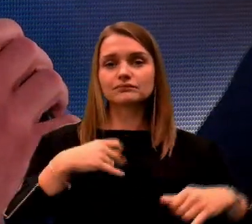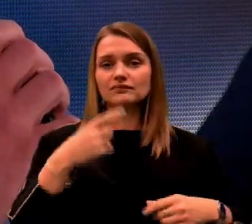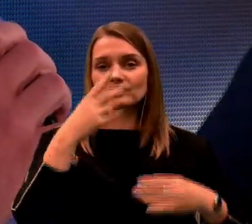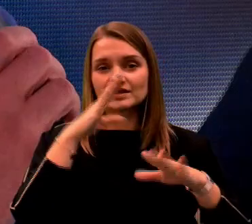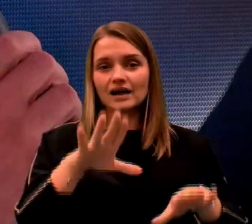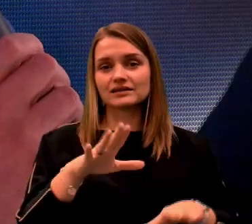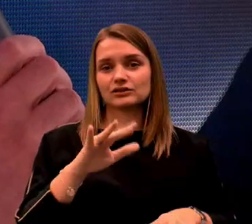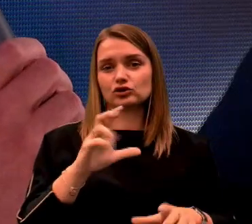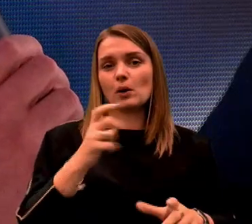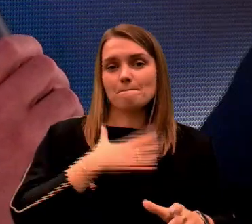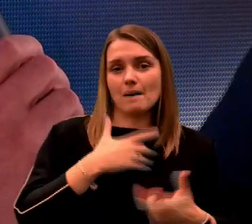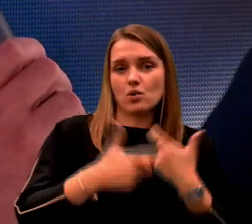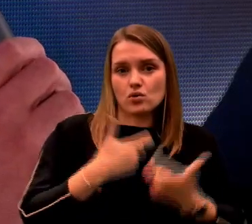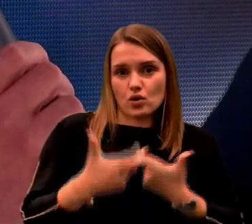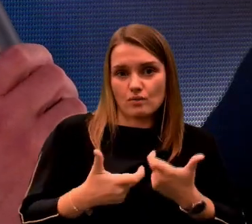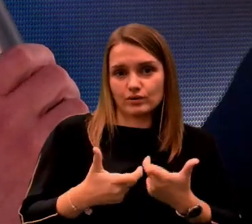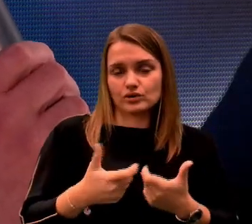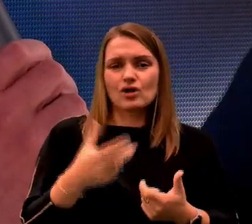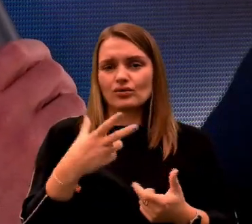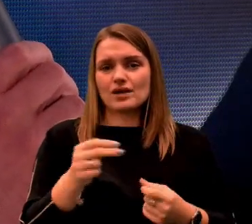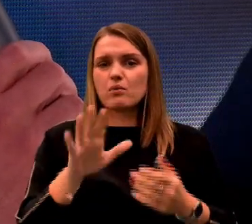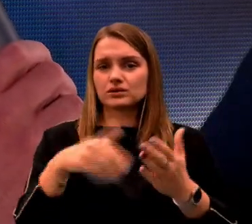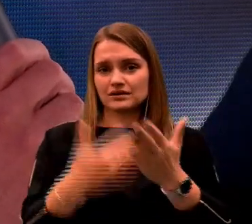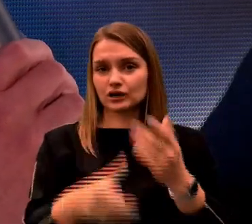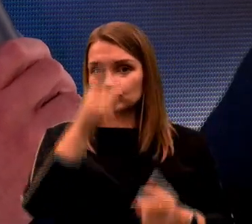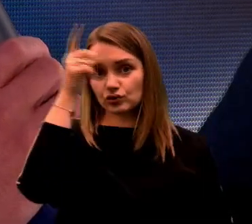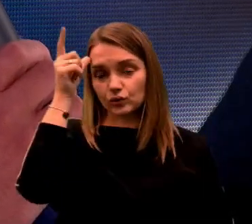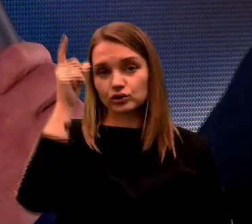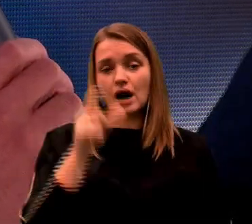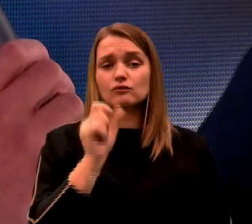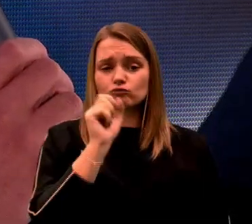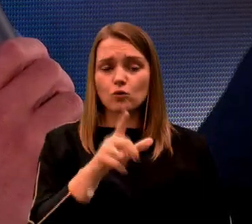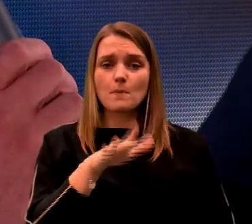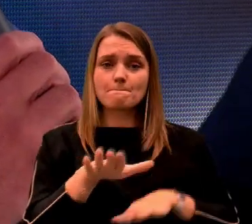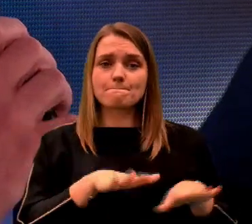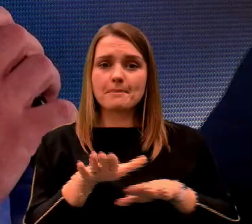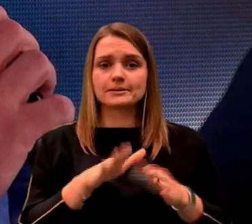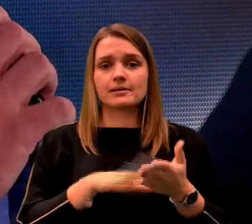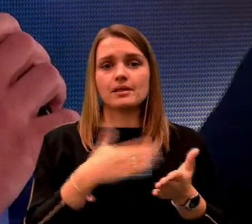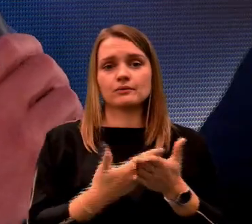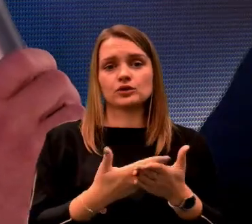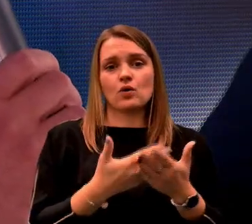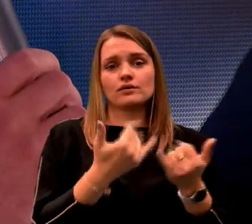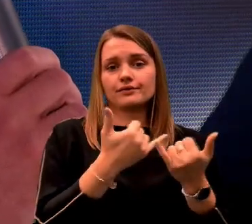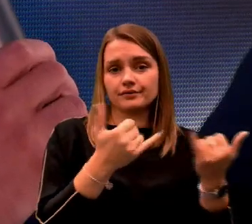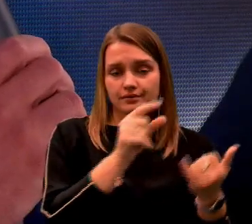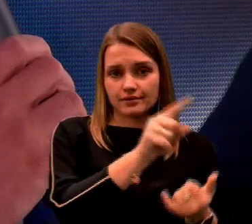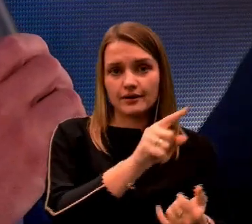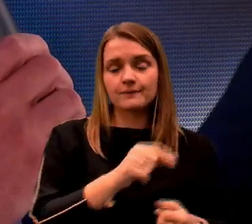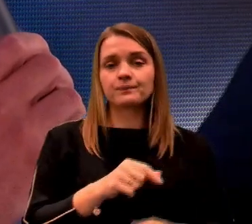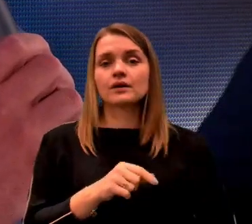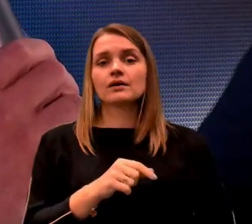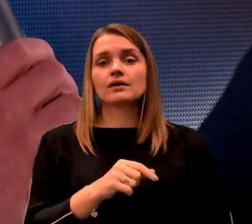prostu nie zadziała, bo zabijamy kreatywność w ludziach. Natomiast są takie miejsca jak na przykład, nie wiem, call center, tak bym to określił,